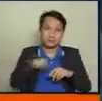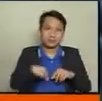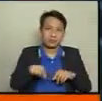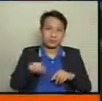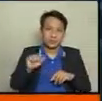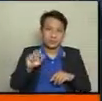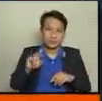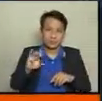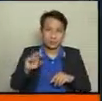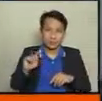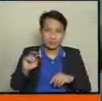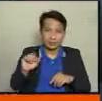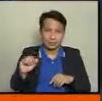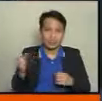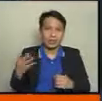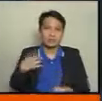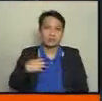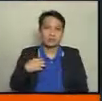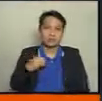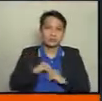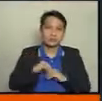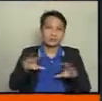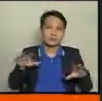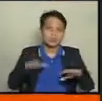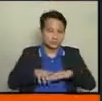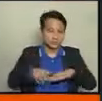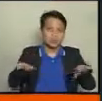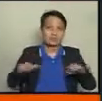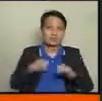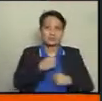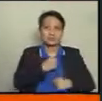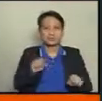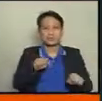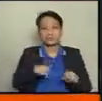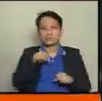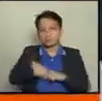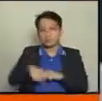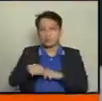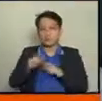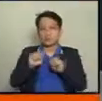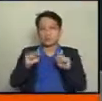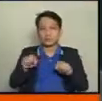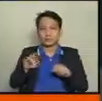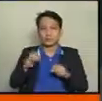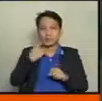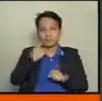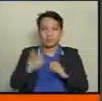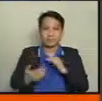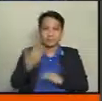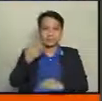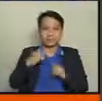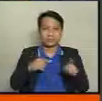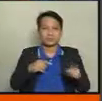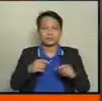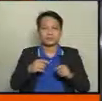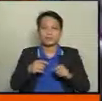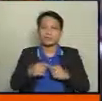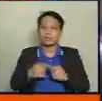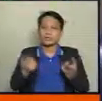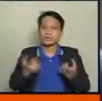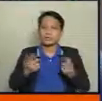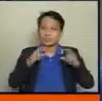Bus Terminal yung mga pulis bukod pa sa security ng mismong terminal. At kanina umaga ay nagsagawa